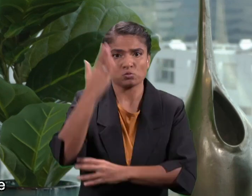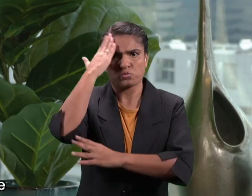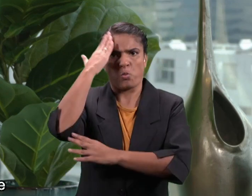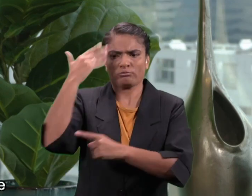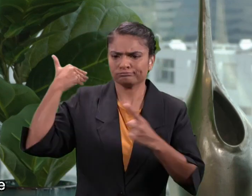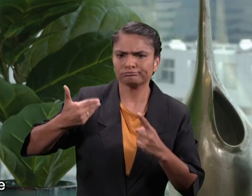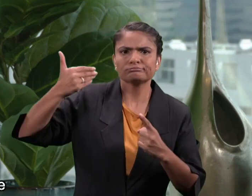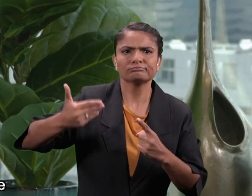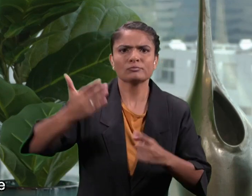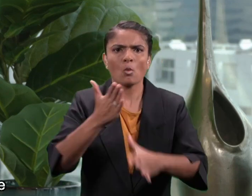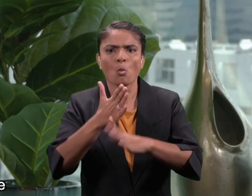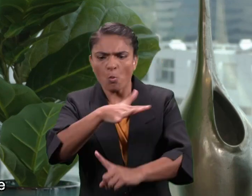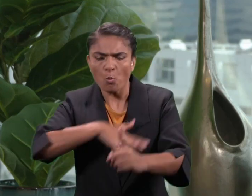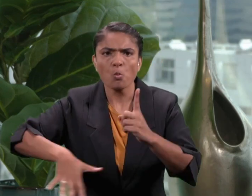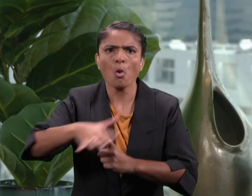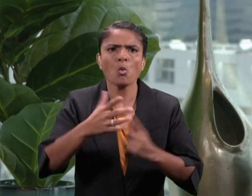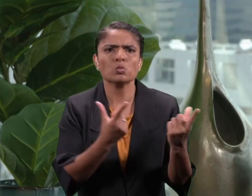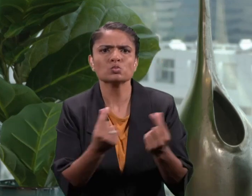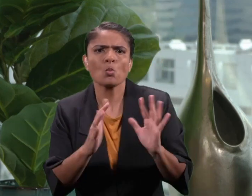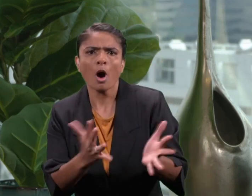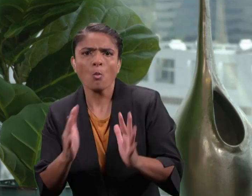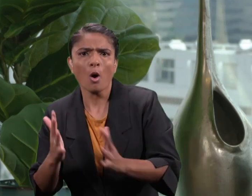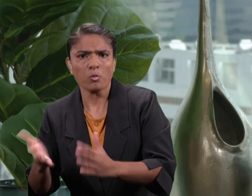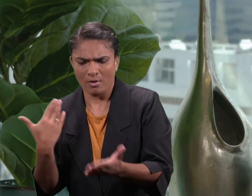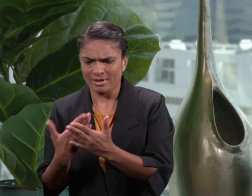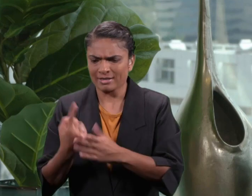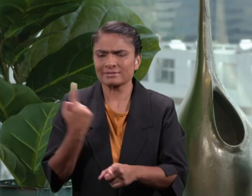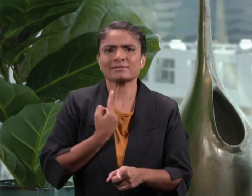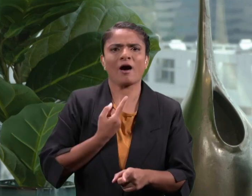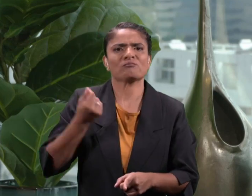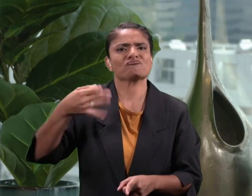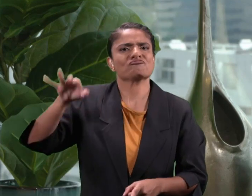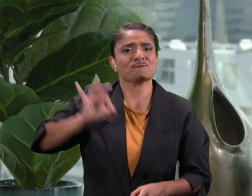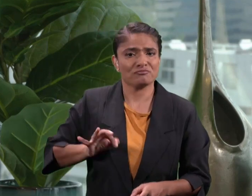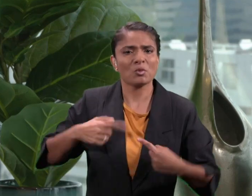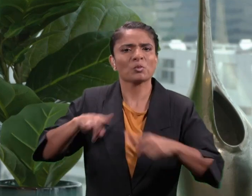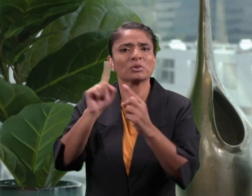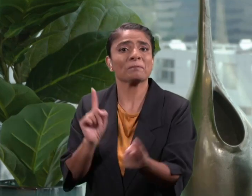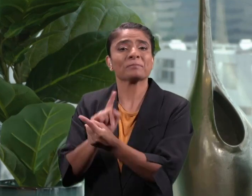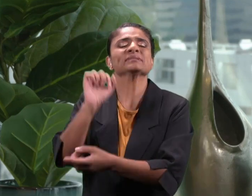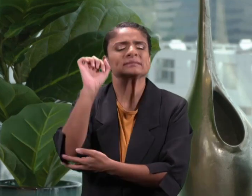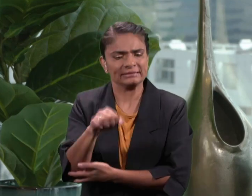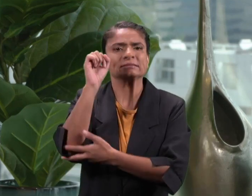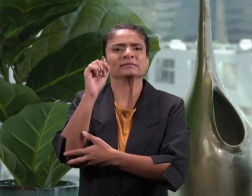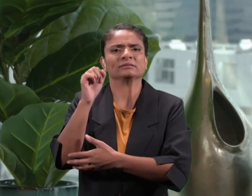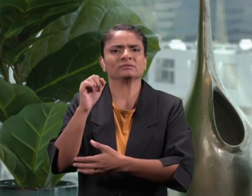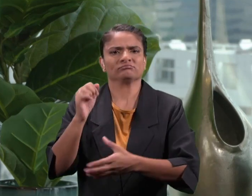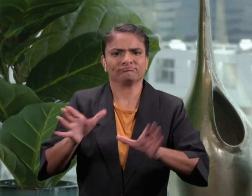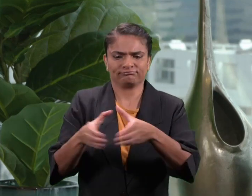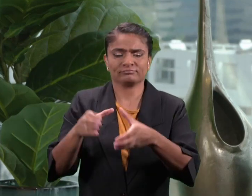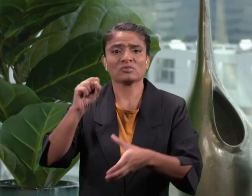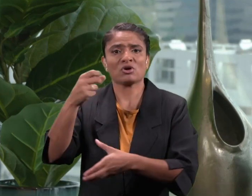vir die alledaagse realiteit van die werkplek of selfs om hul eie inkomste te genereer nie. Let us meet the Yes rockstar